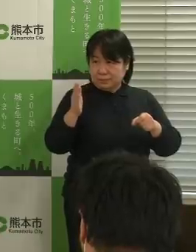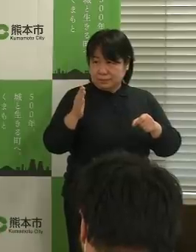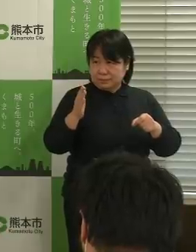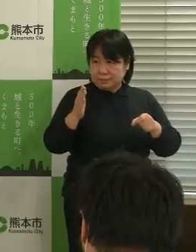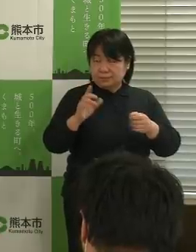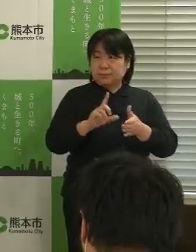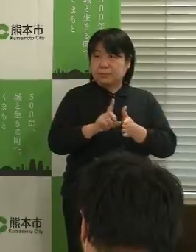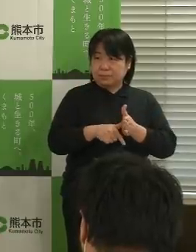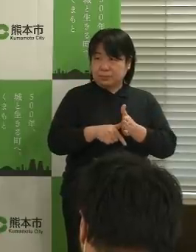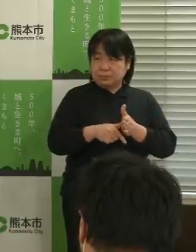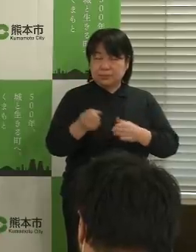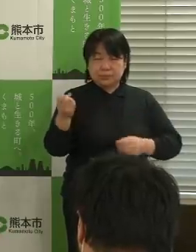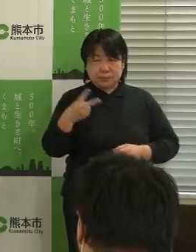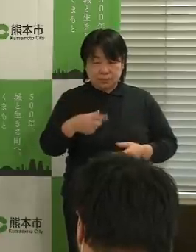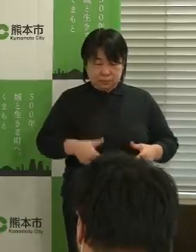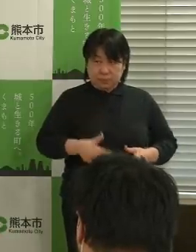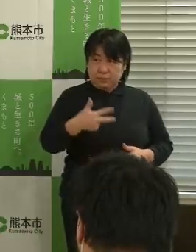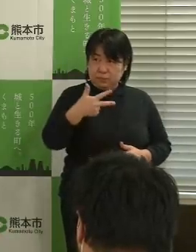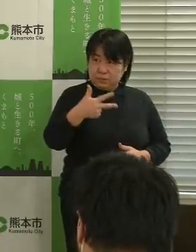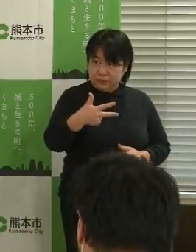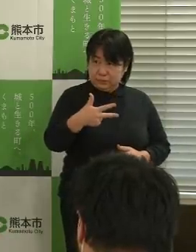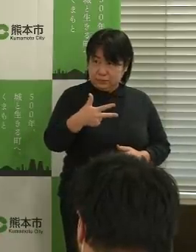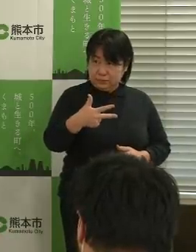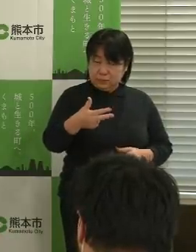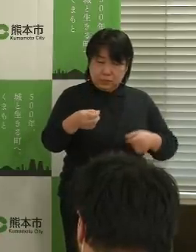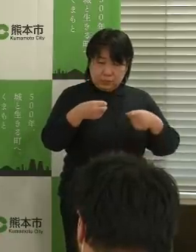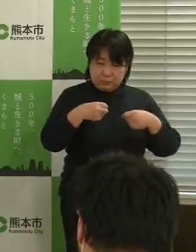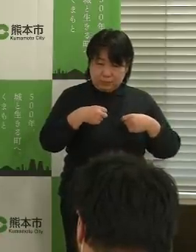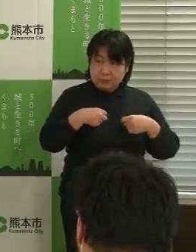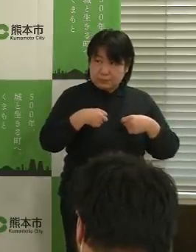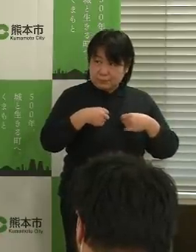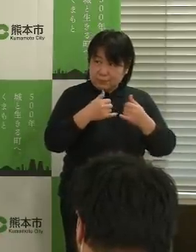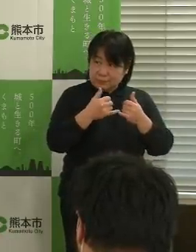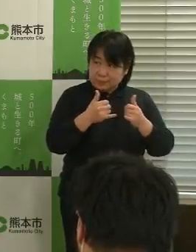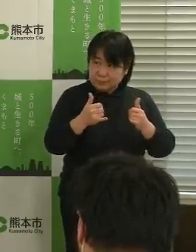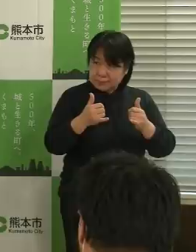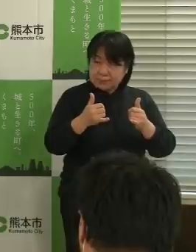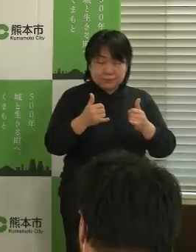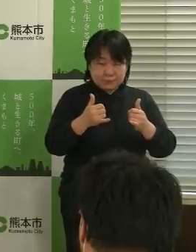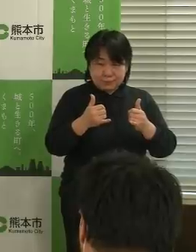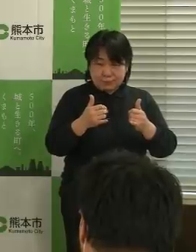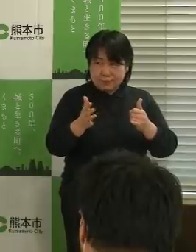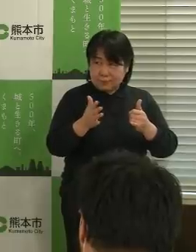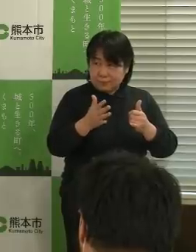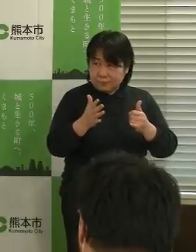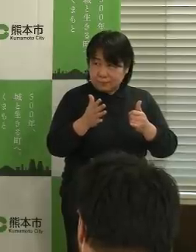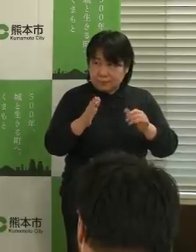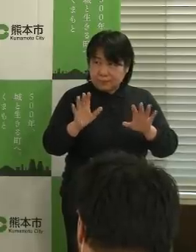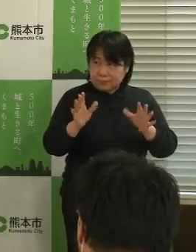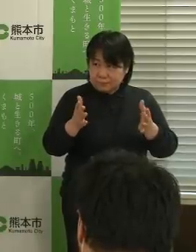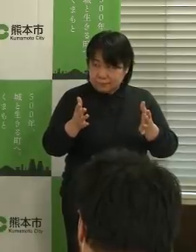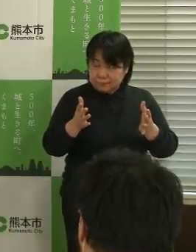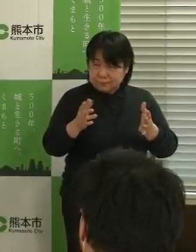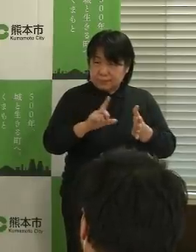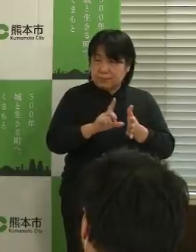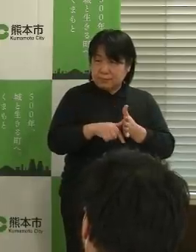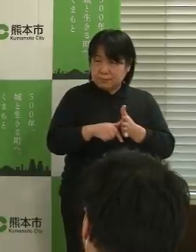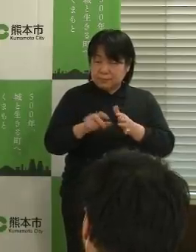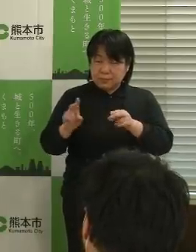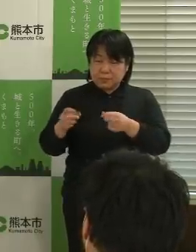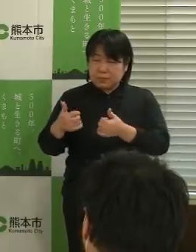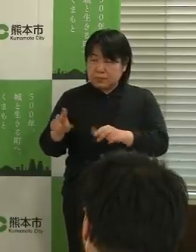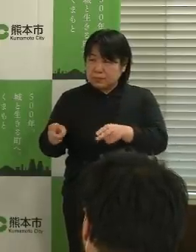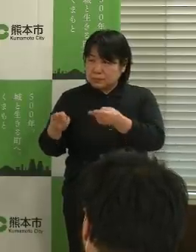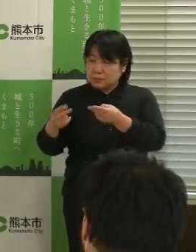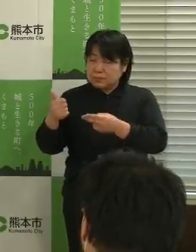って、なおかつ熊本市の感染者がもう全く出ないような状況になってきて、専門家の皆さんからお話を伺った